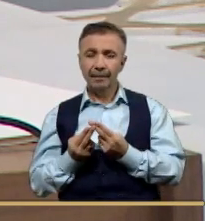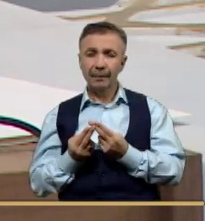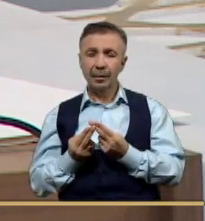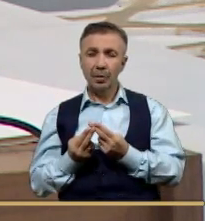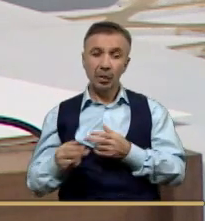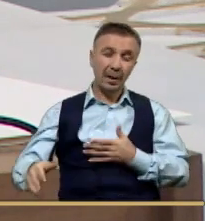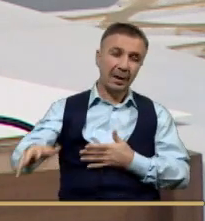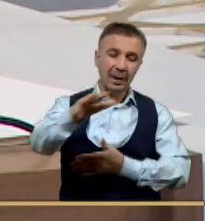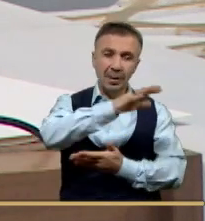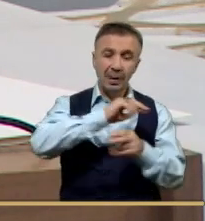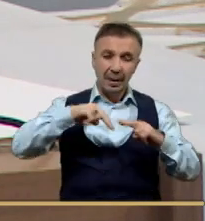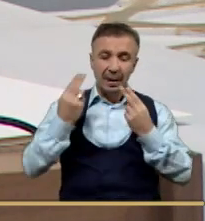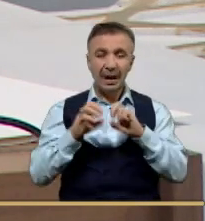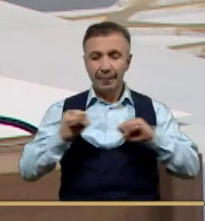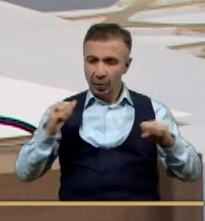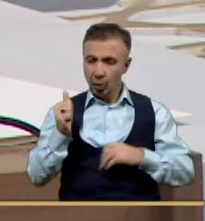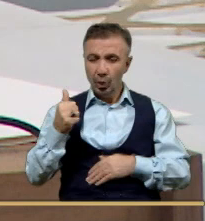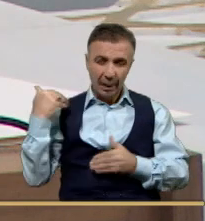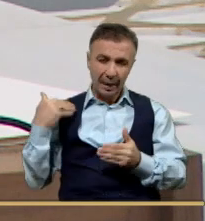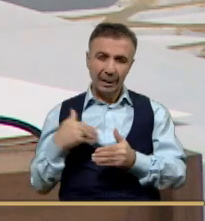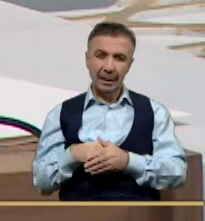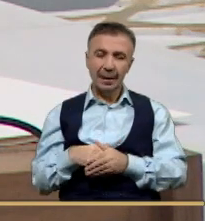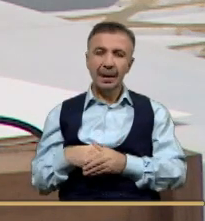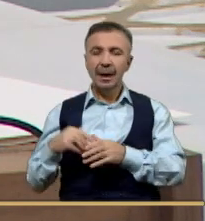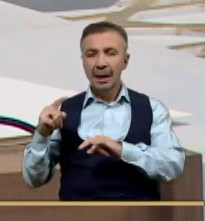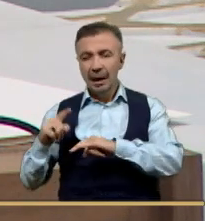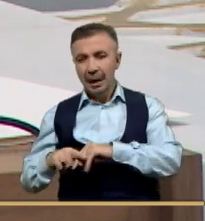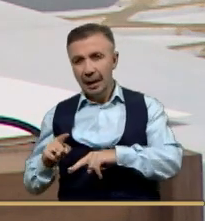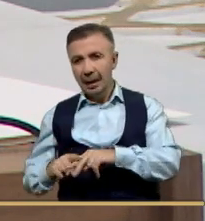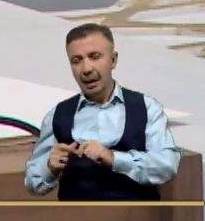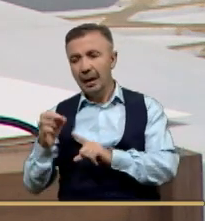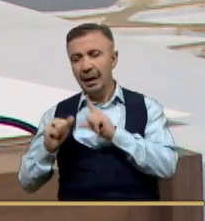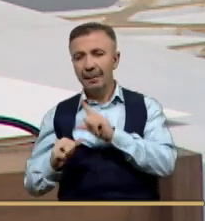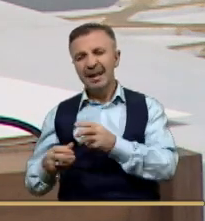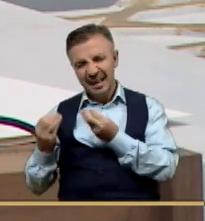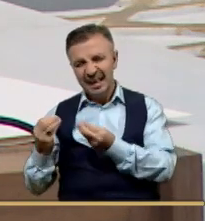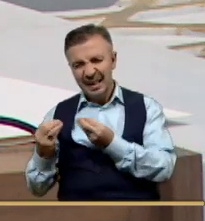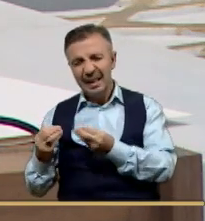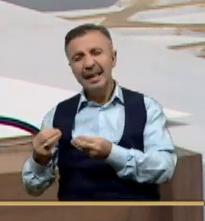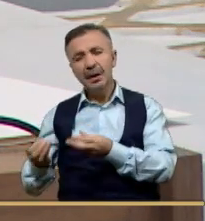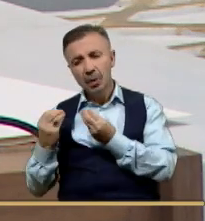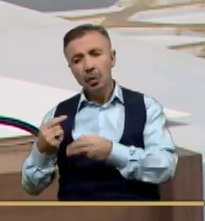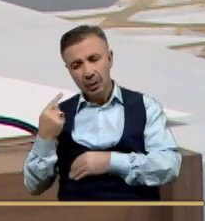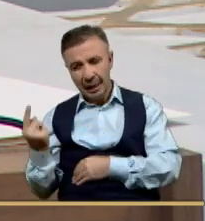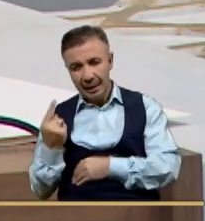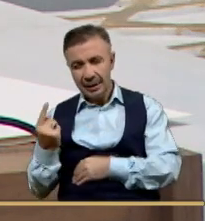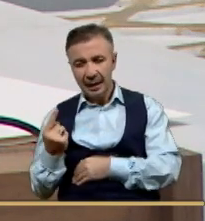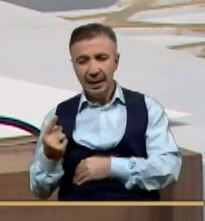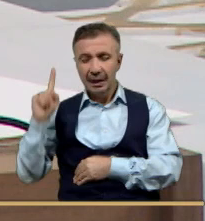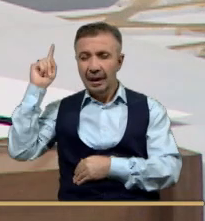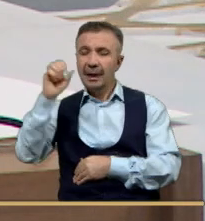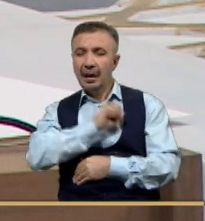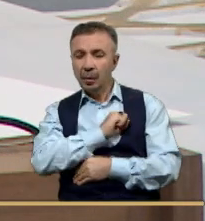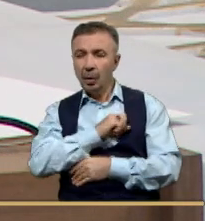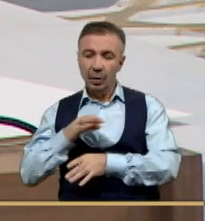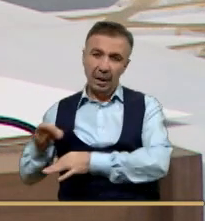kadar Habil iyiliğin, güzelliğin, adaletin, Allah'tan